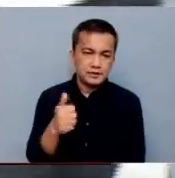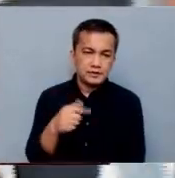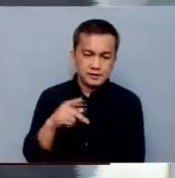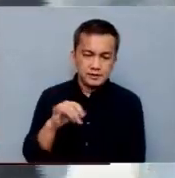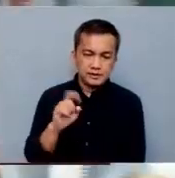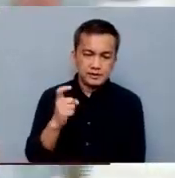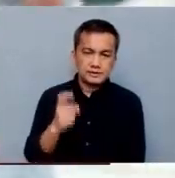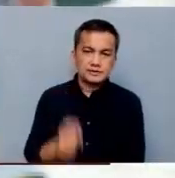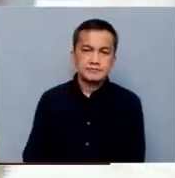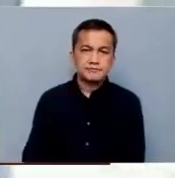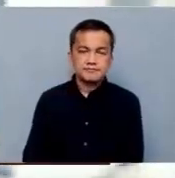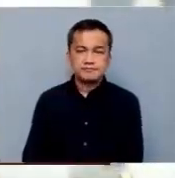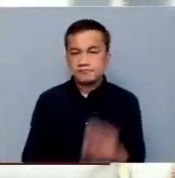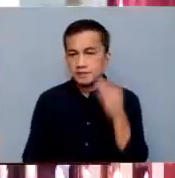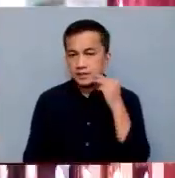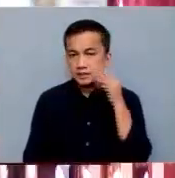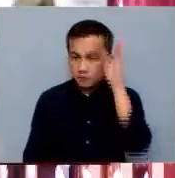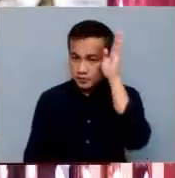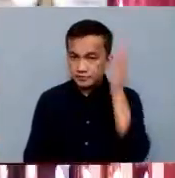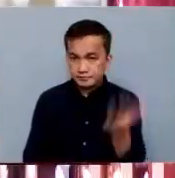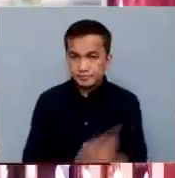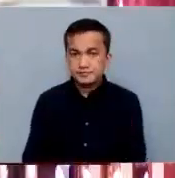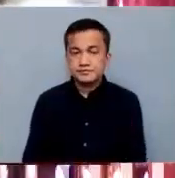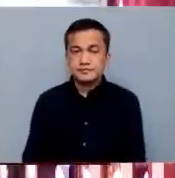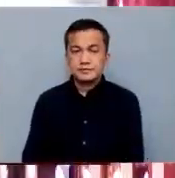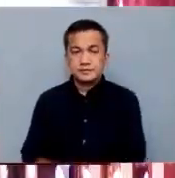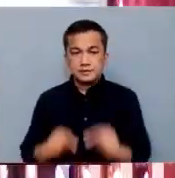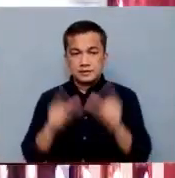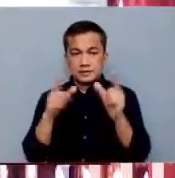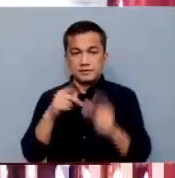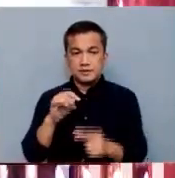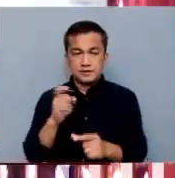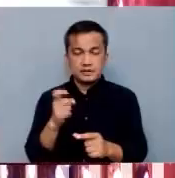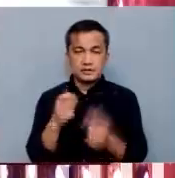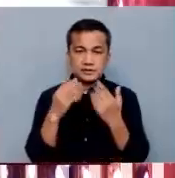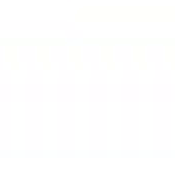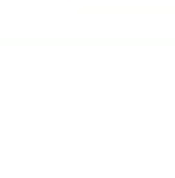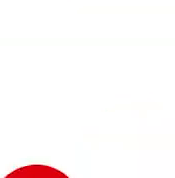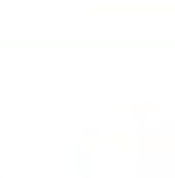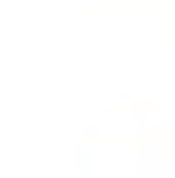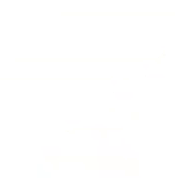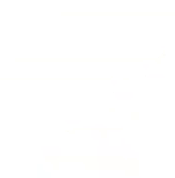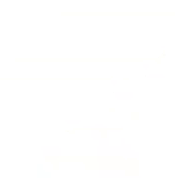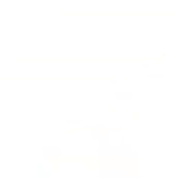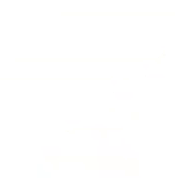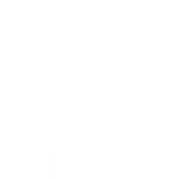Mean, Bok? Okay, live mula sa PTEX. Maraming salamat, Camille Samonte.